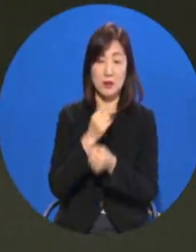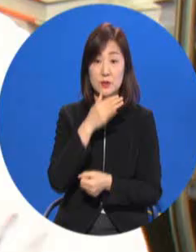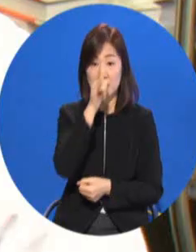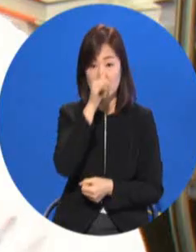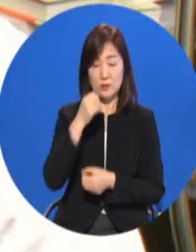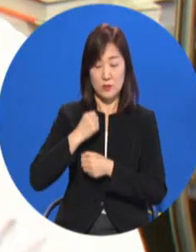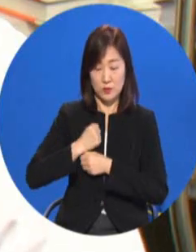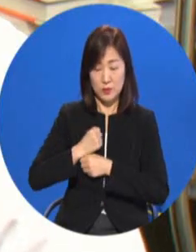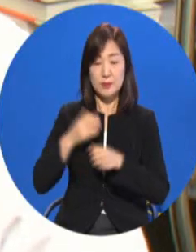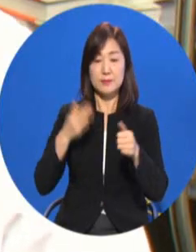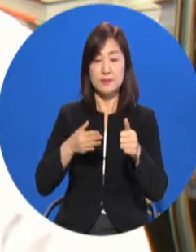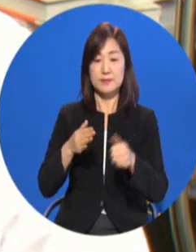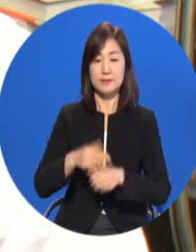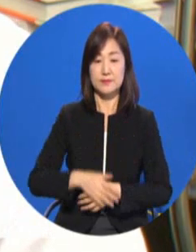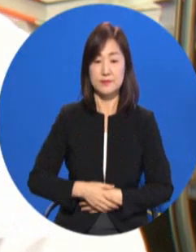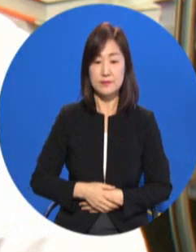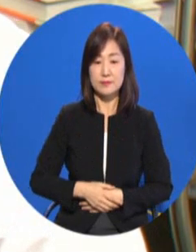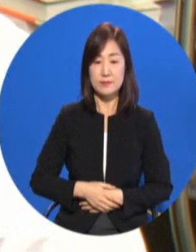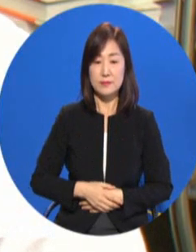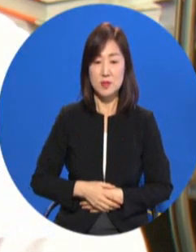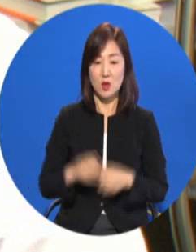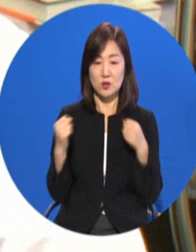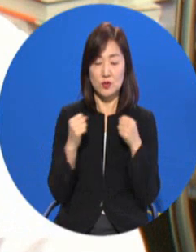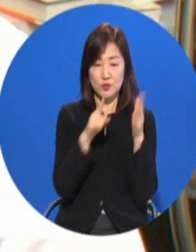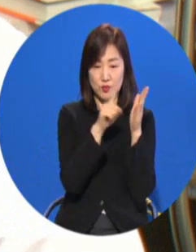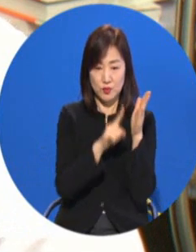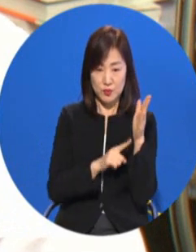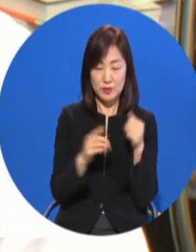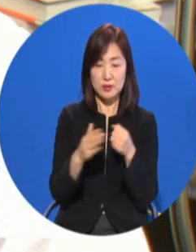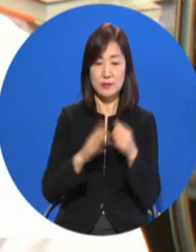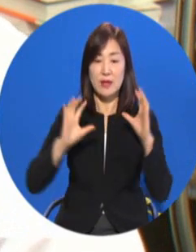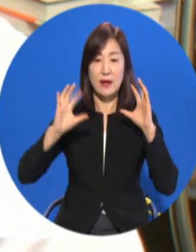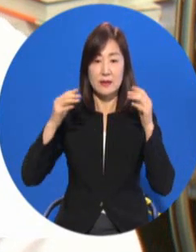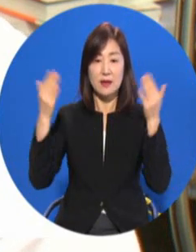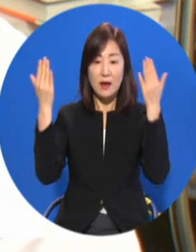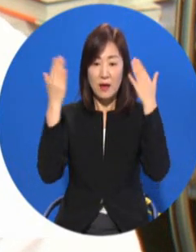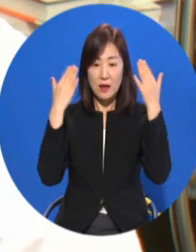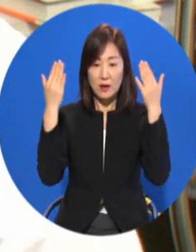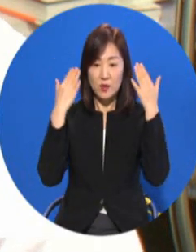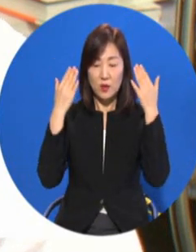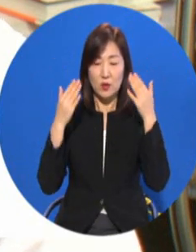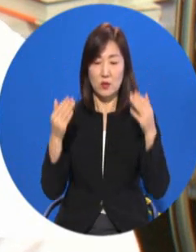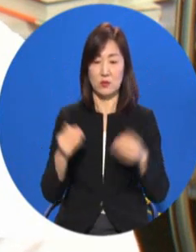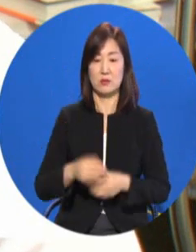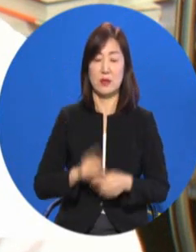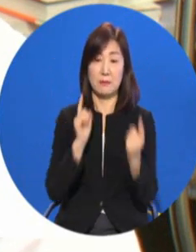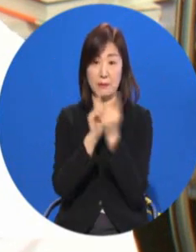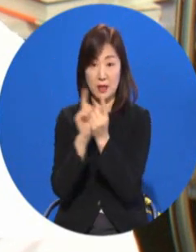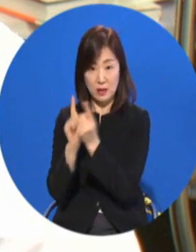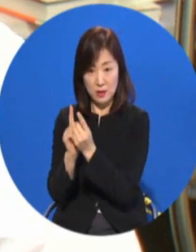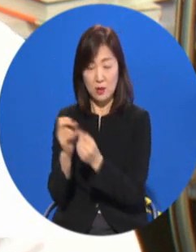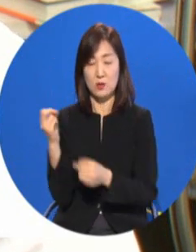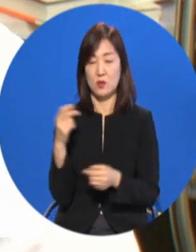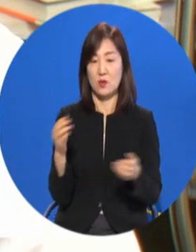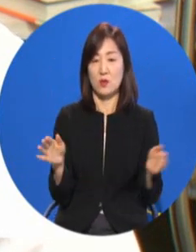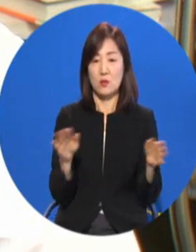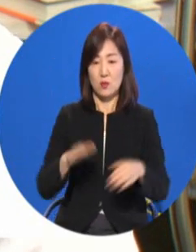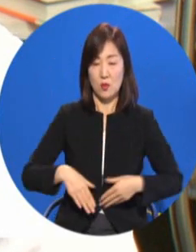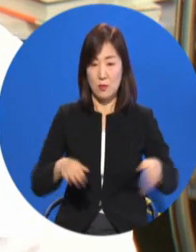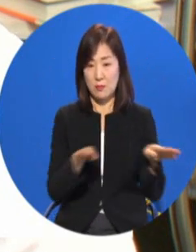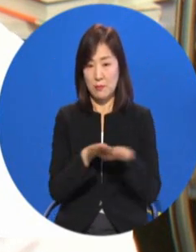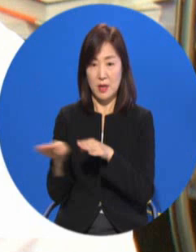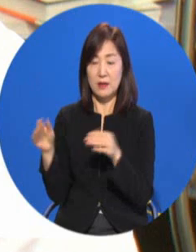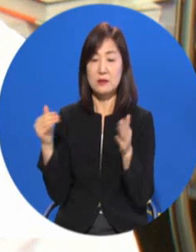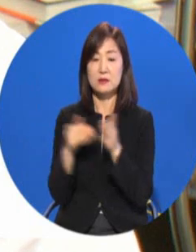무더기 온 이유 낮아지면서 아이들이 이렇게 에 학교나 이런데도 만나게 되면 번 빡 이라 이름을 끝나고 나도